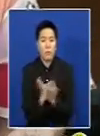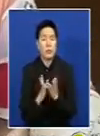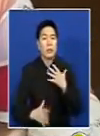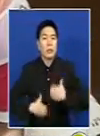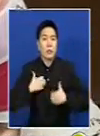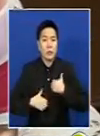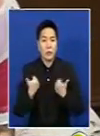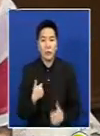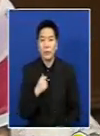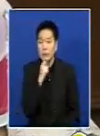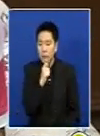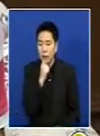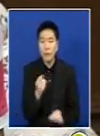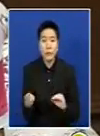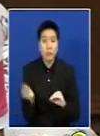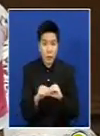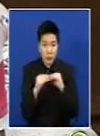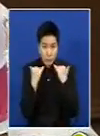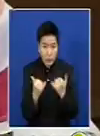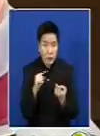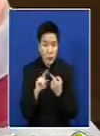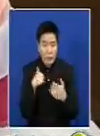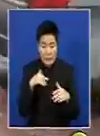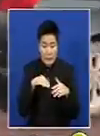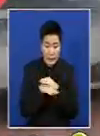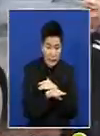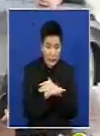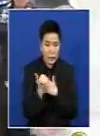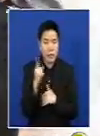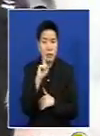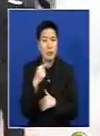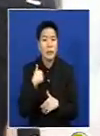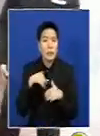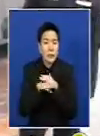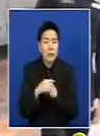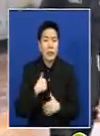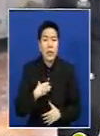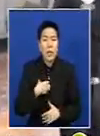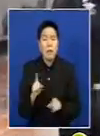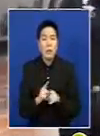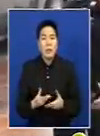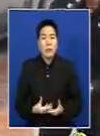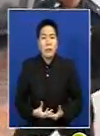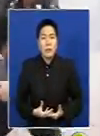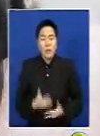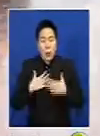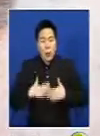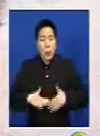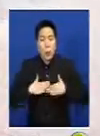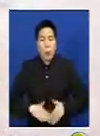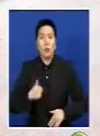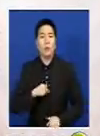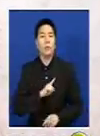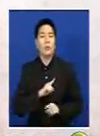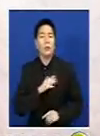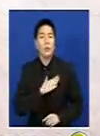อนให้สัมภาษณ์เพิ่มเติมนะฮะว่าช่วงที่มีการหลบหนีไปเนี่ยต้องการไปทำสมาธิทำจิตใจให้สงบ